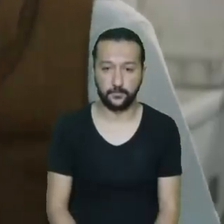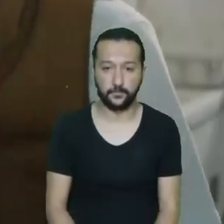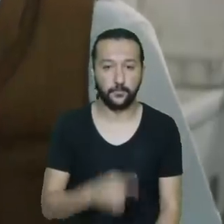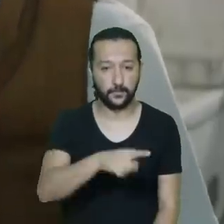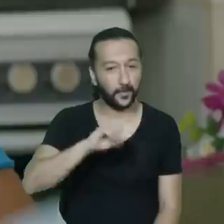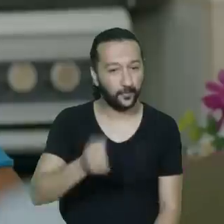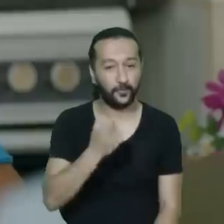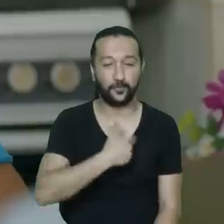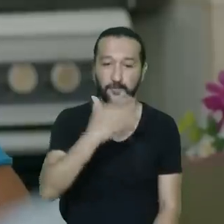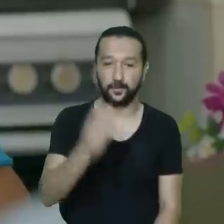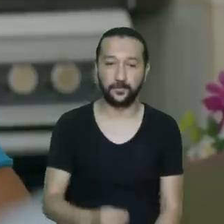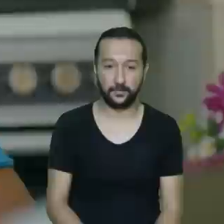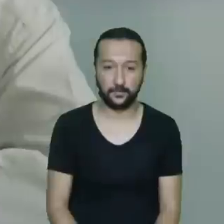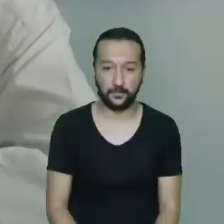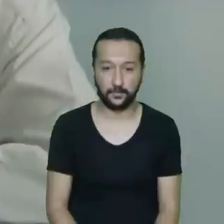Buldum lan.